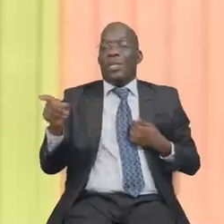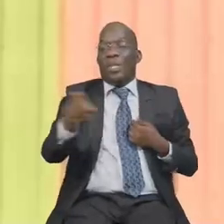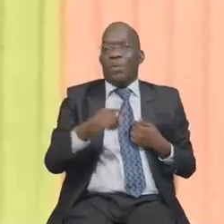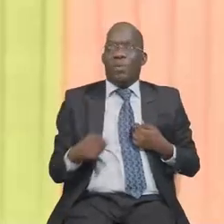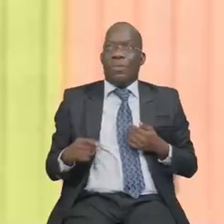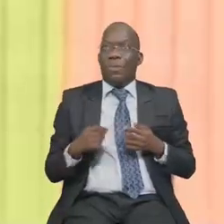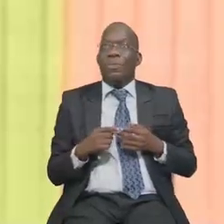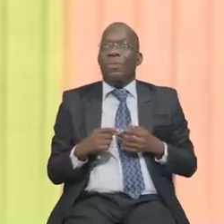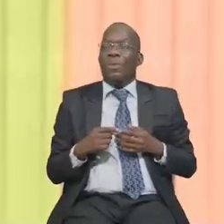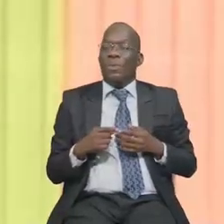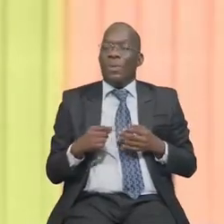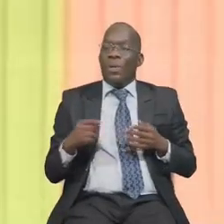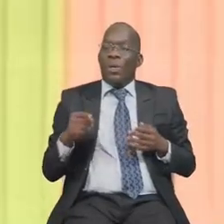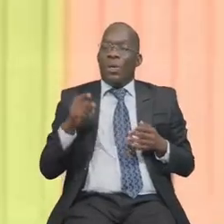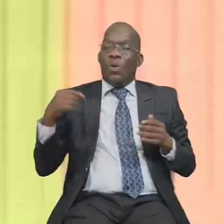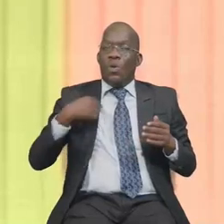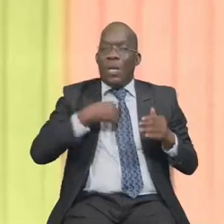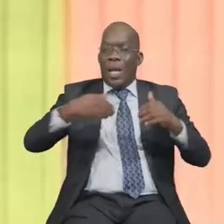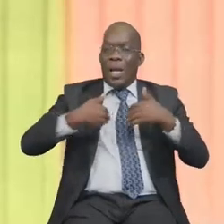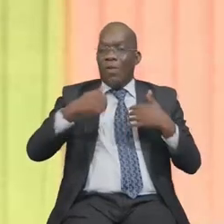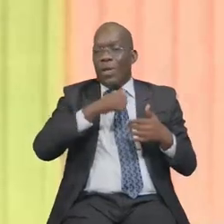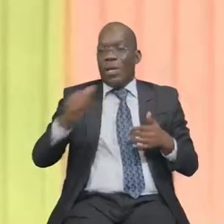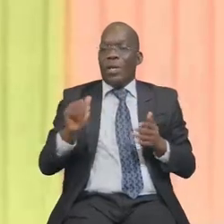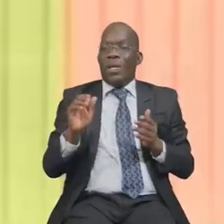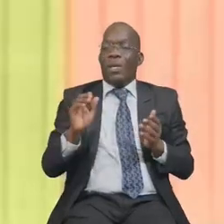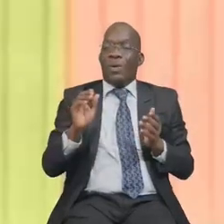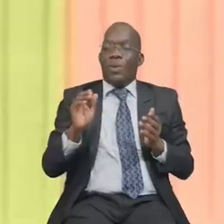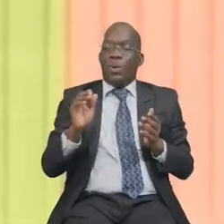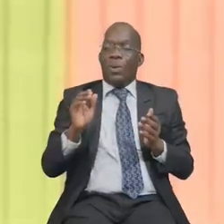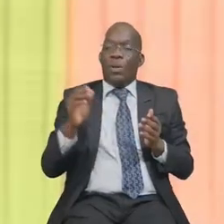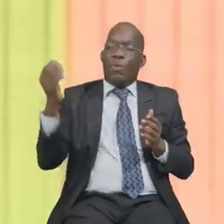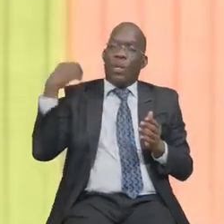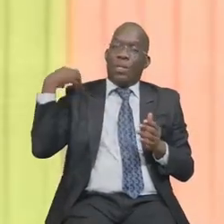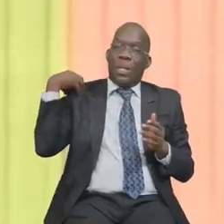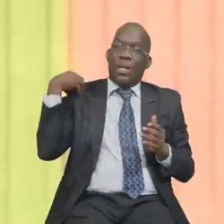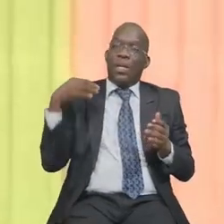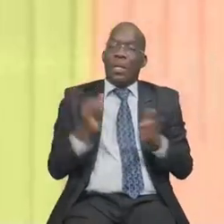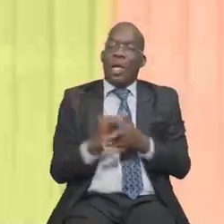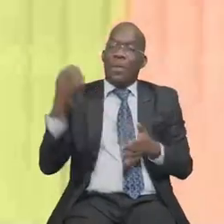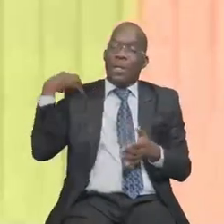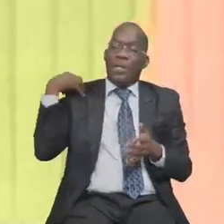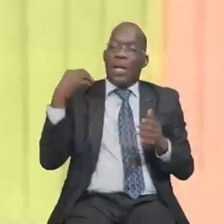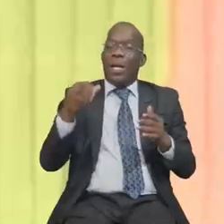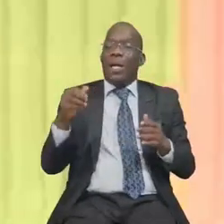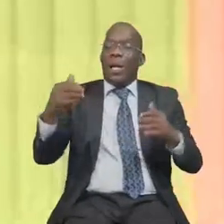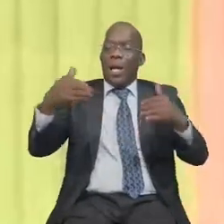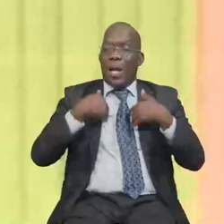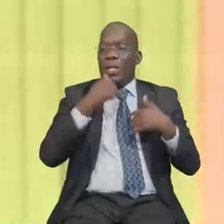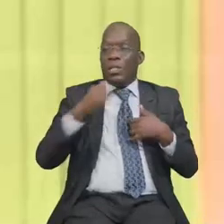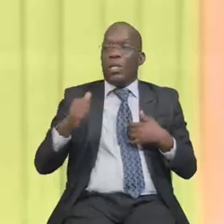c'est comme si nous avons un maître, et ce maître a une femme. Et toi, tu es